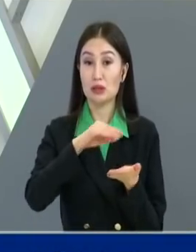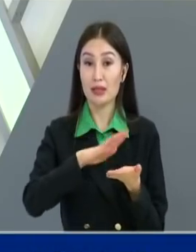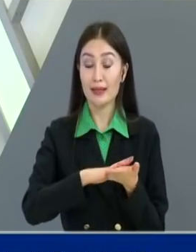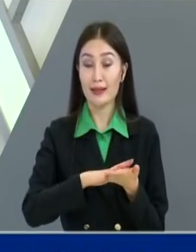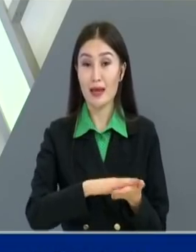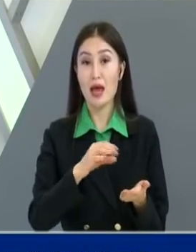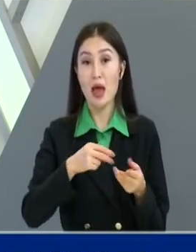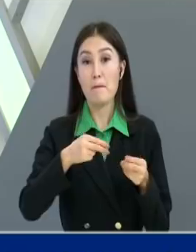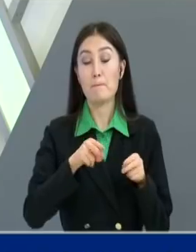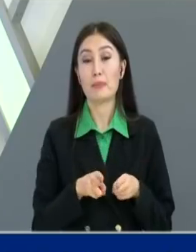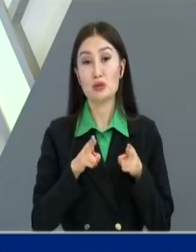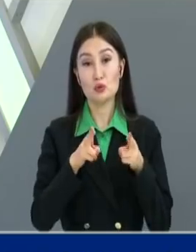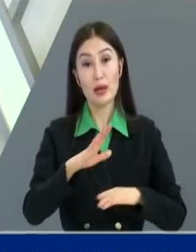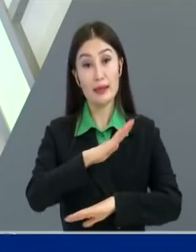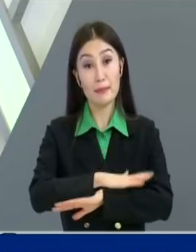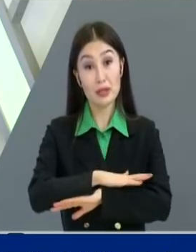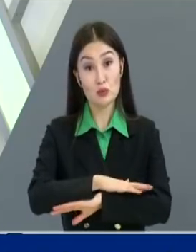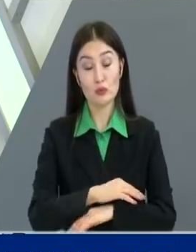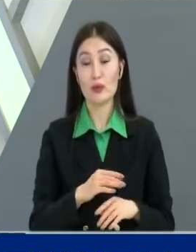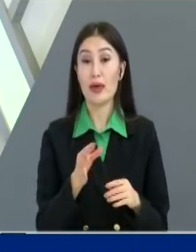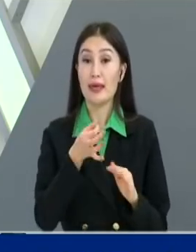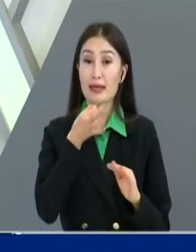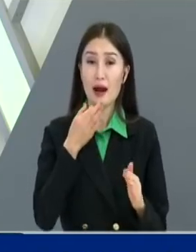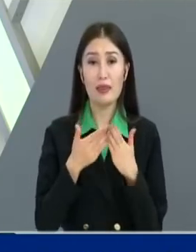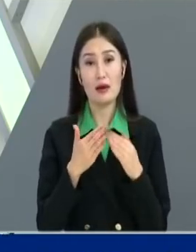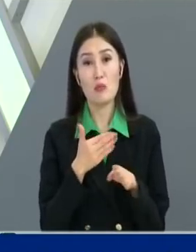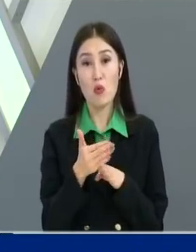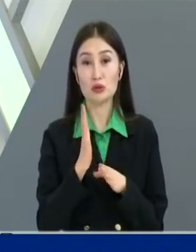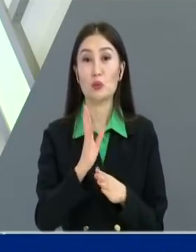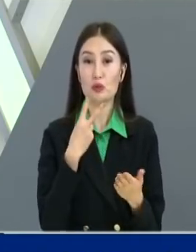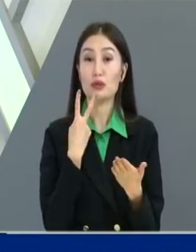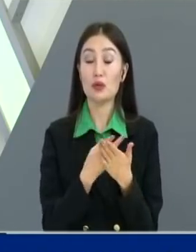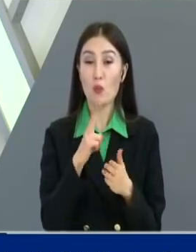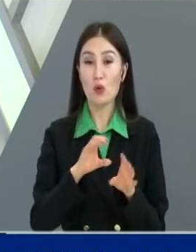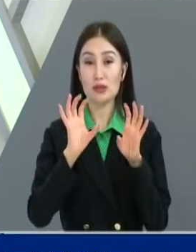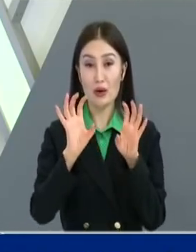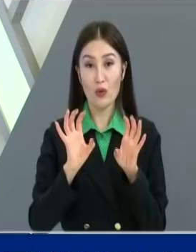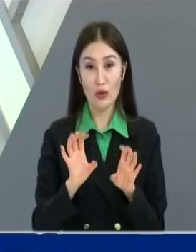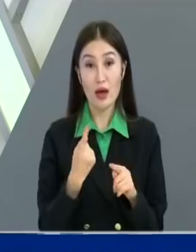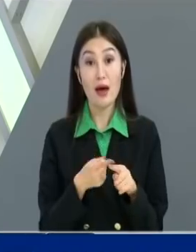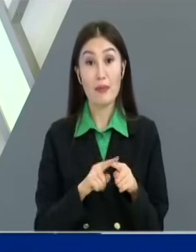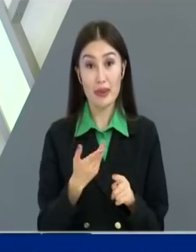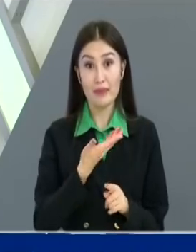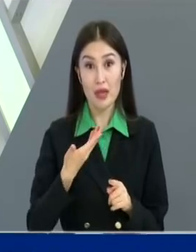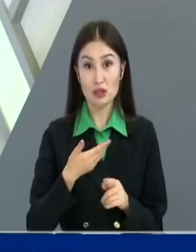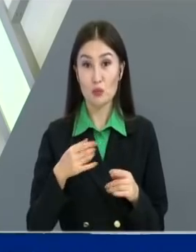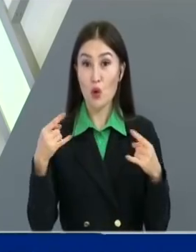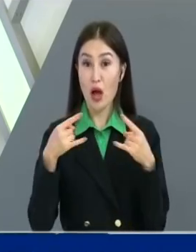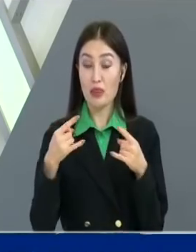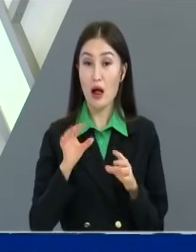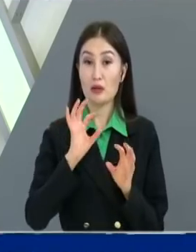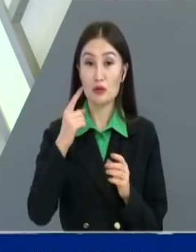едином реестре преступлений и проступков и рано или поздно будет рассматриваться по закону. Об этом нашему каналу